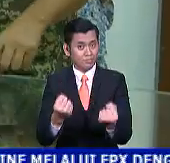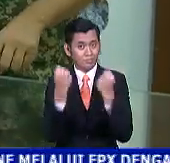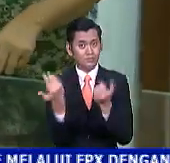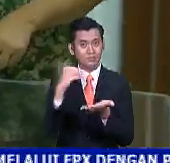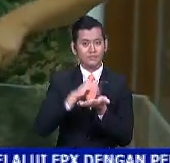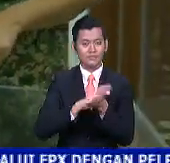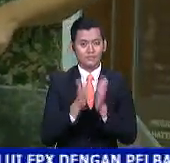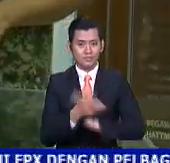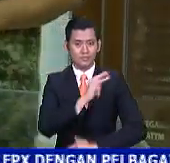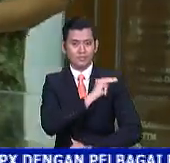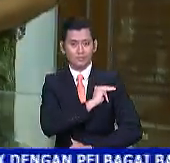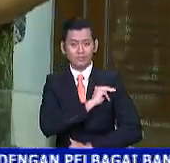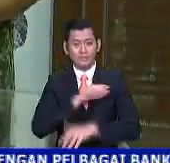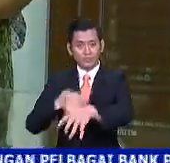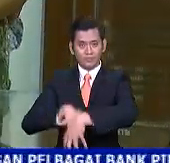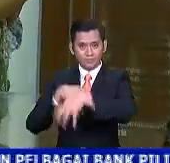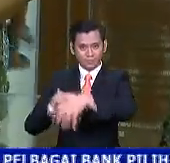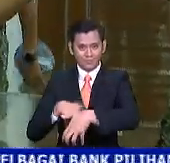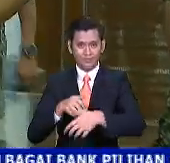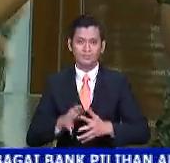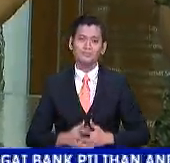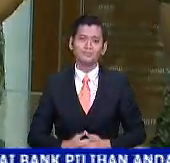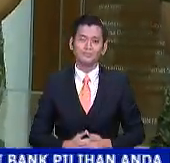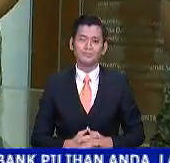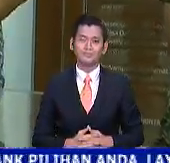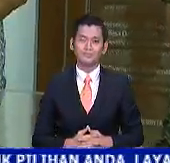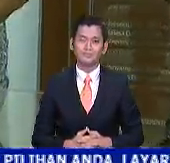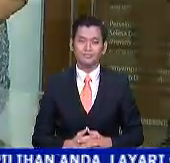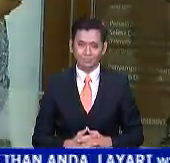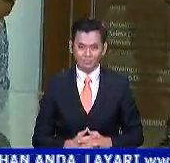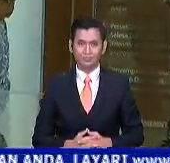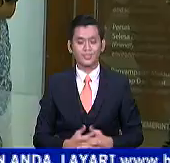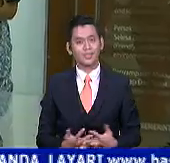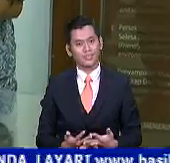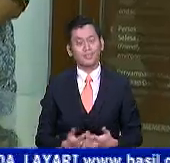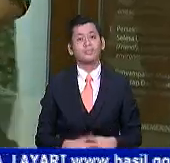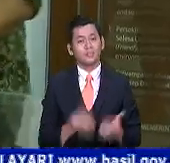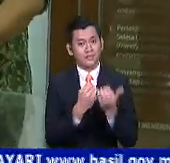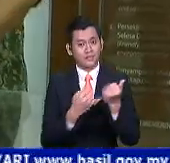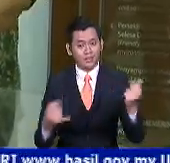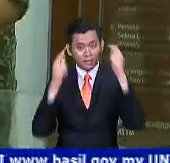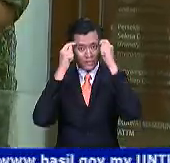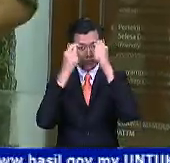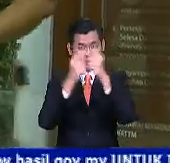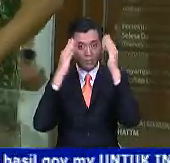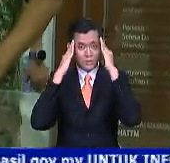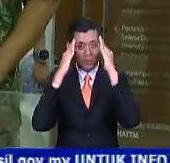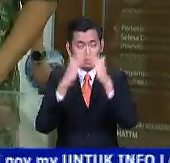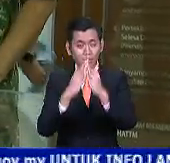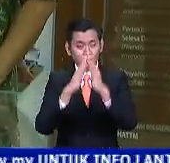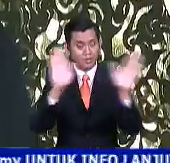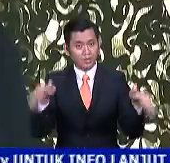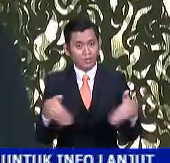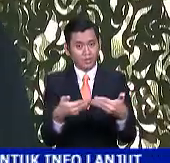jawatan Menteri Pertanian dan Industri Asas Tani. Anak kelahiran Termaloh ini juga memperkenalkan inisiatif Mara